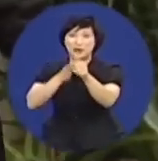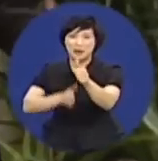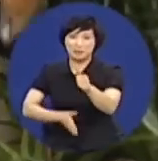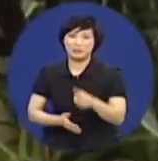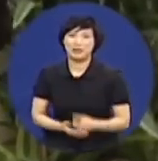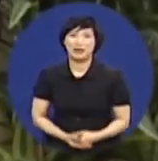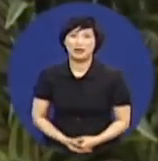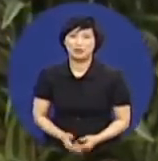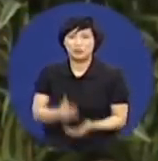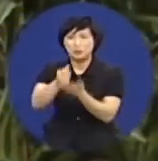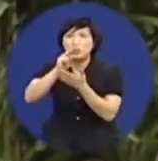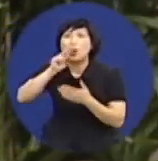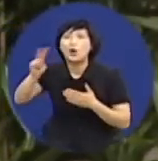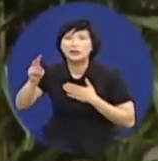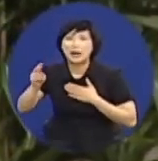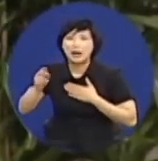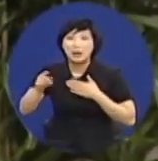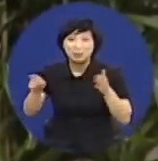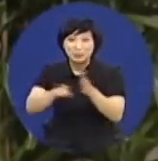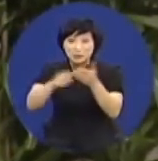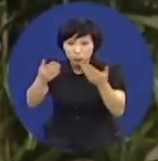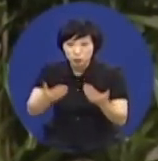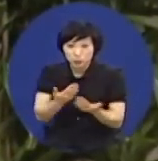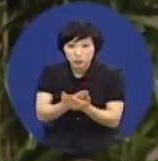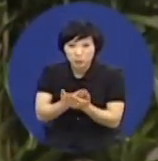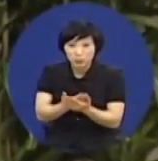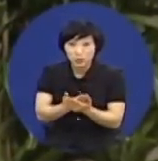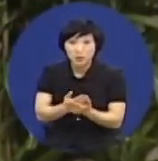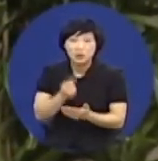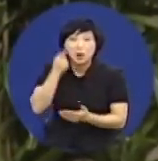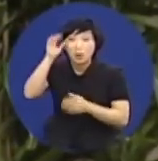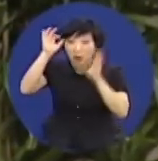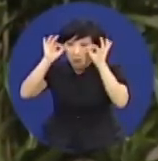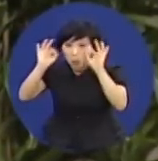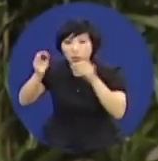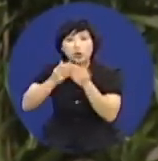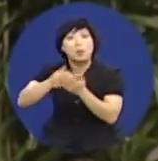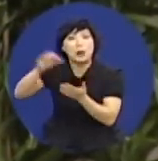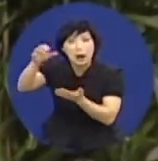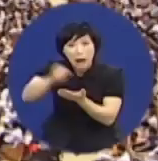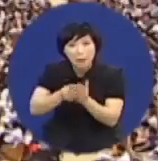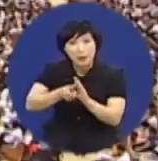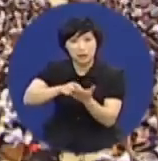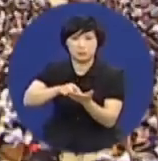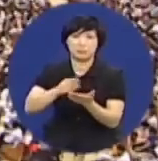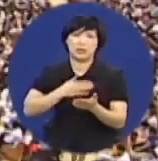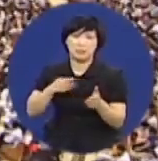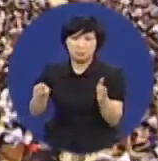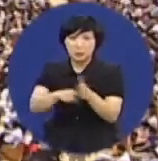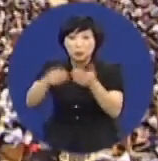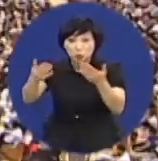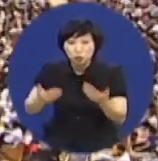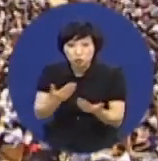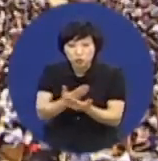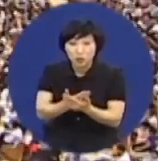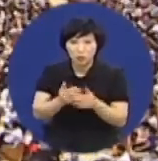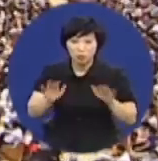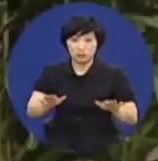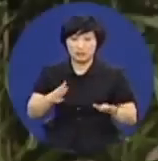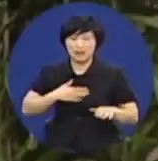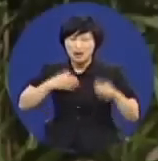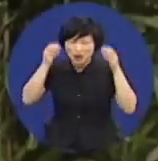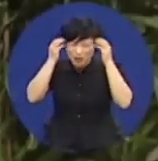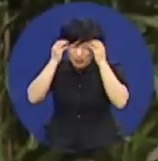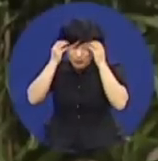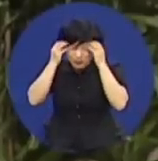。主よ、私に信仰を与えてください。栄光を見るくらい信仰を強めてください。私が